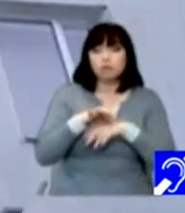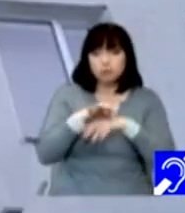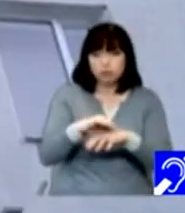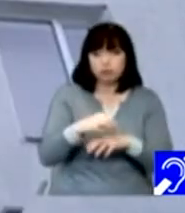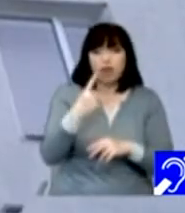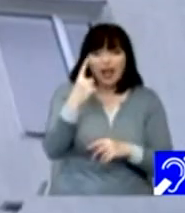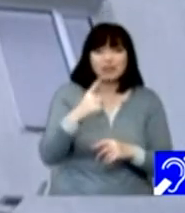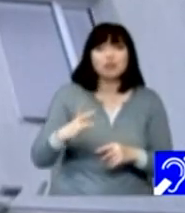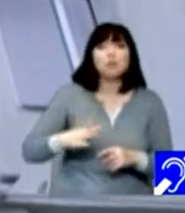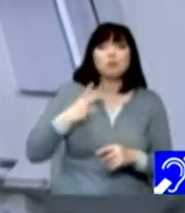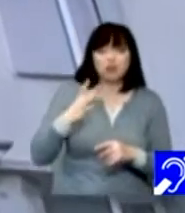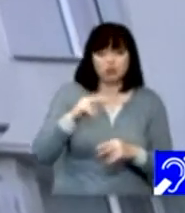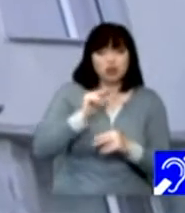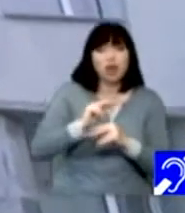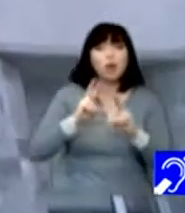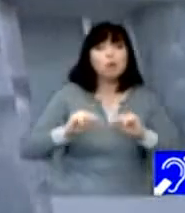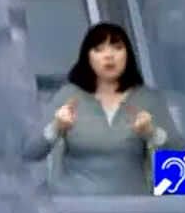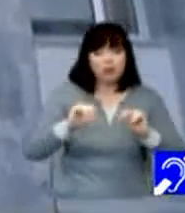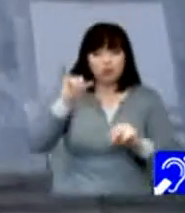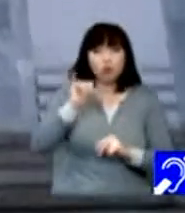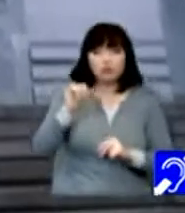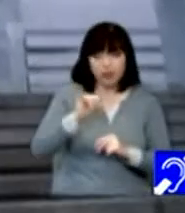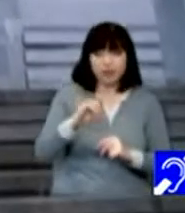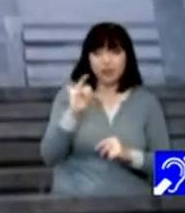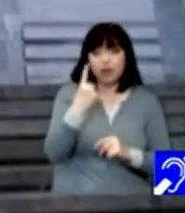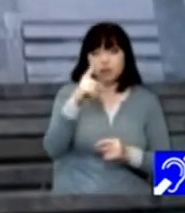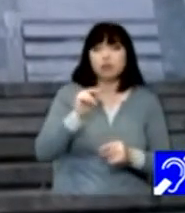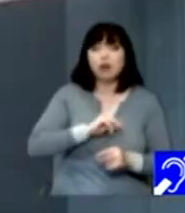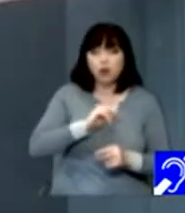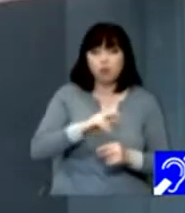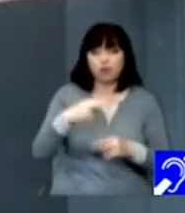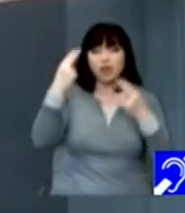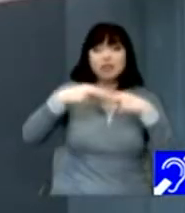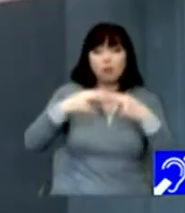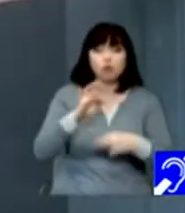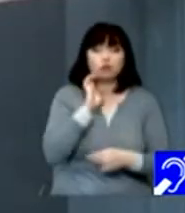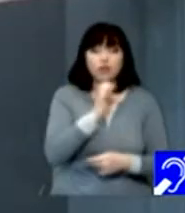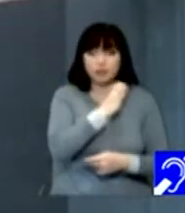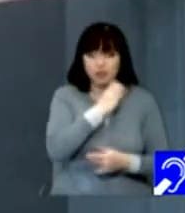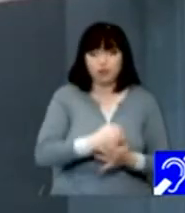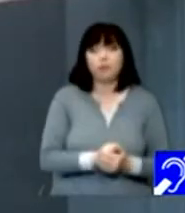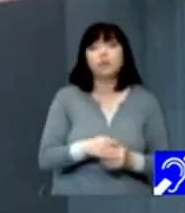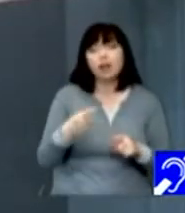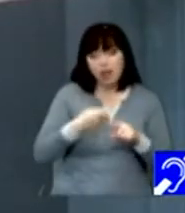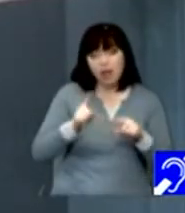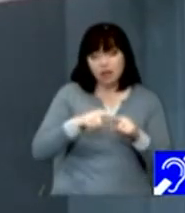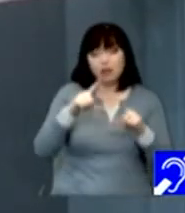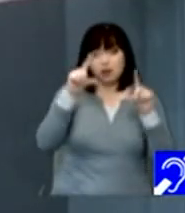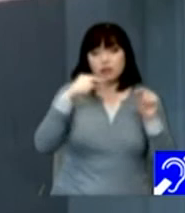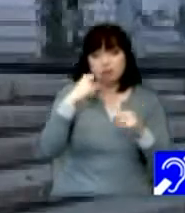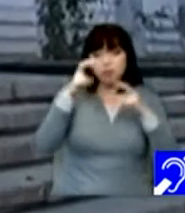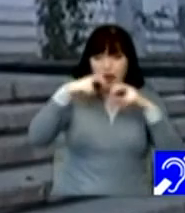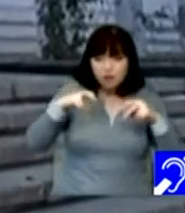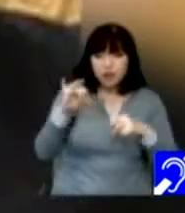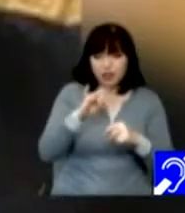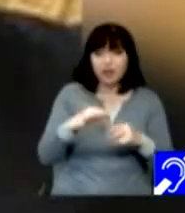un ex-rector al unei universități de stat și un funcționar din cadrul biroului Vamal Nord. Autoritatea Națională de Integritate a verificat